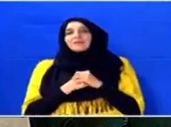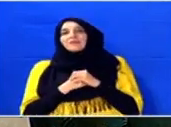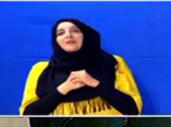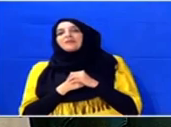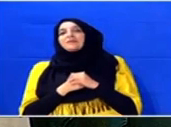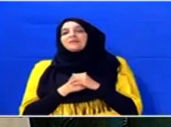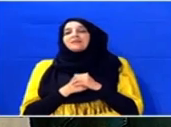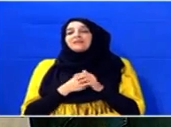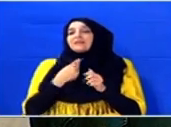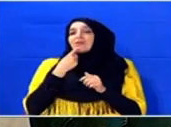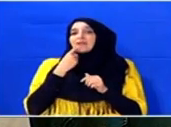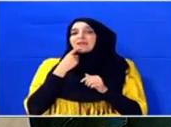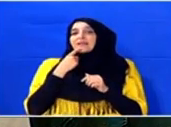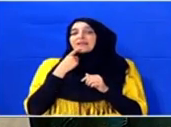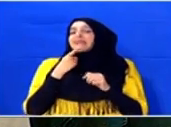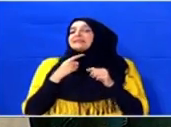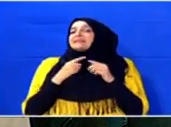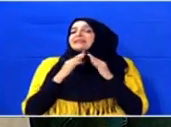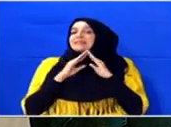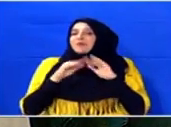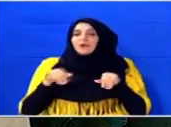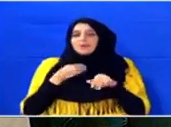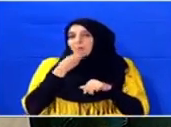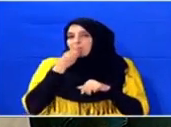اصبح الطلاق الان دائما